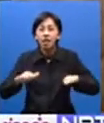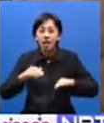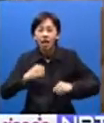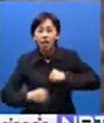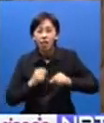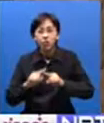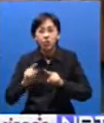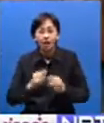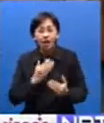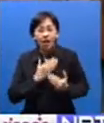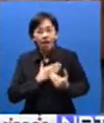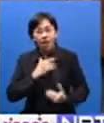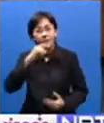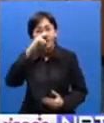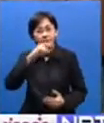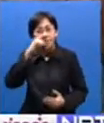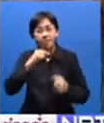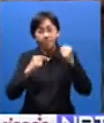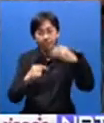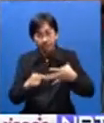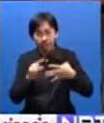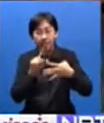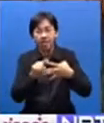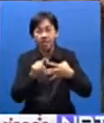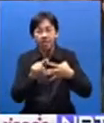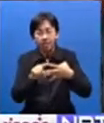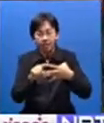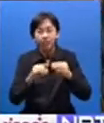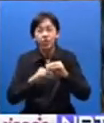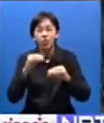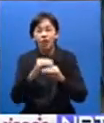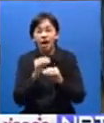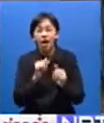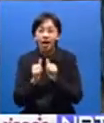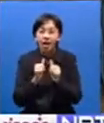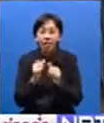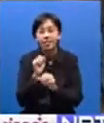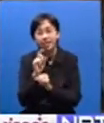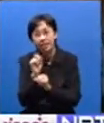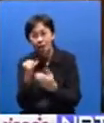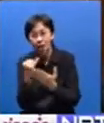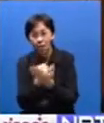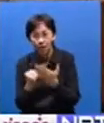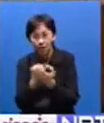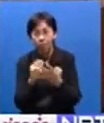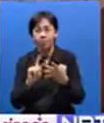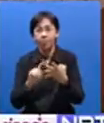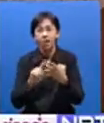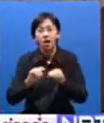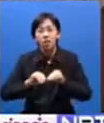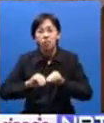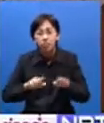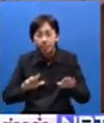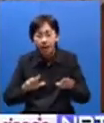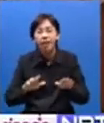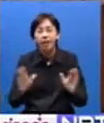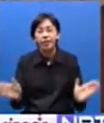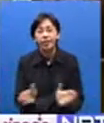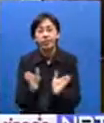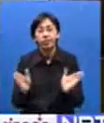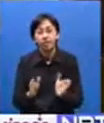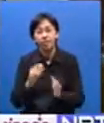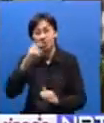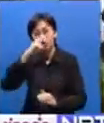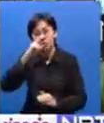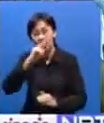การนิยมไทย 4โครงการได้แก่โครงการประกวดศิลปะทัศนศิลป์โครงการเผยแพร่สื่อส่งเสริมค่านิยมและความ